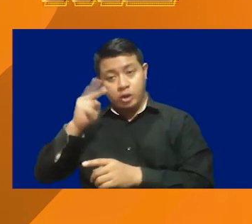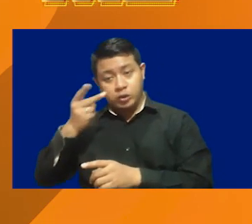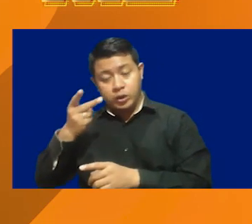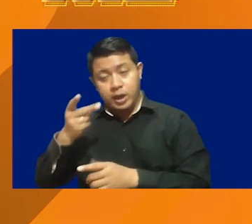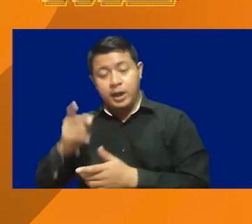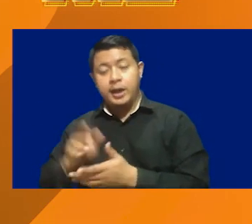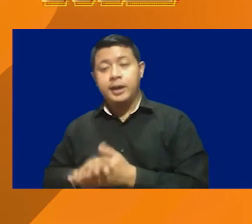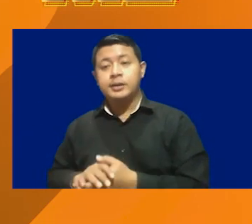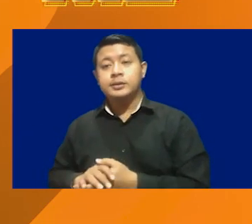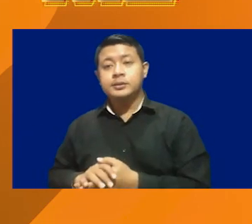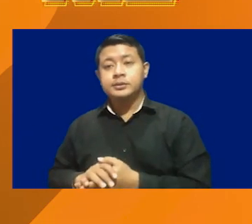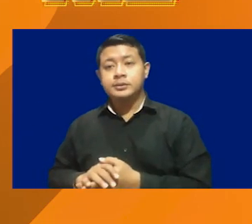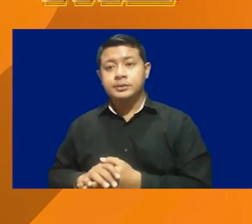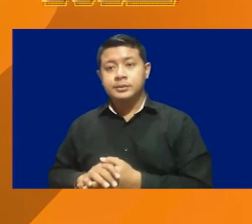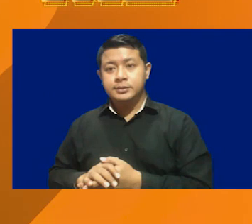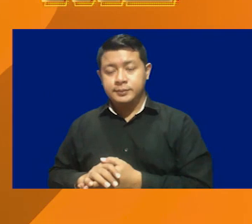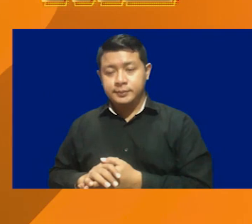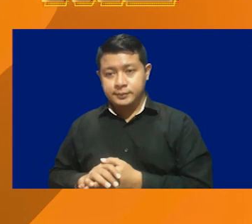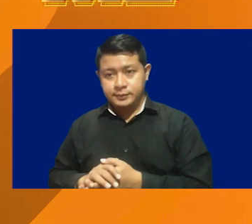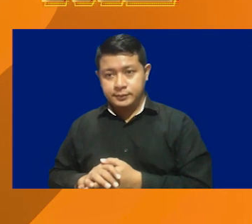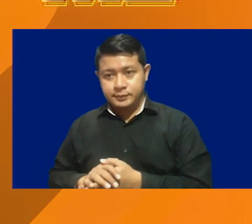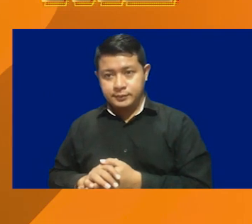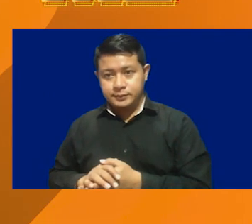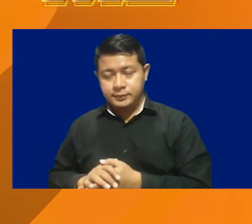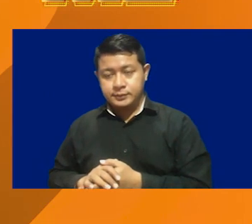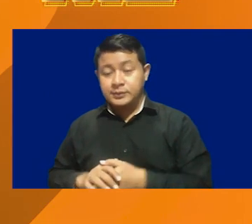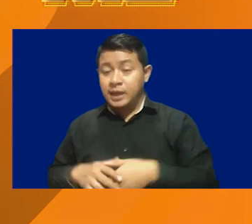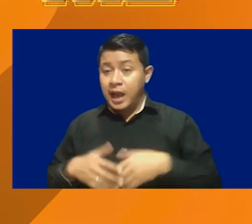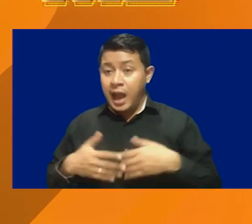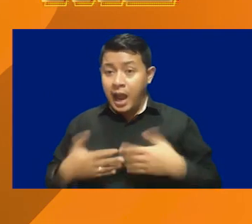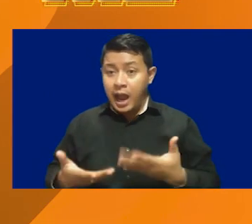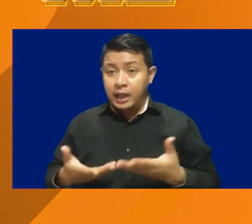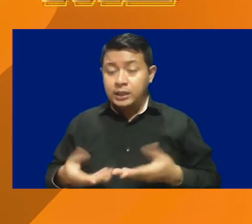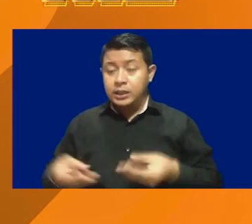anak-anaknya, dari saudara-saudaranya,